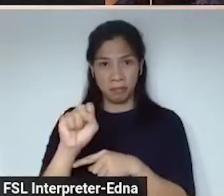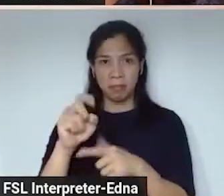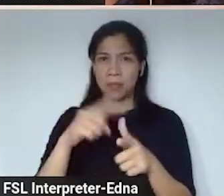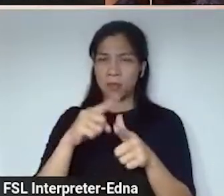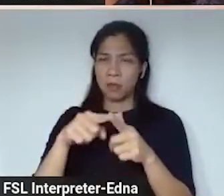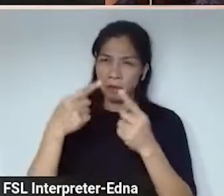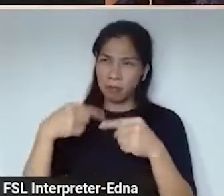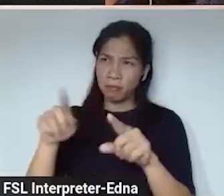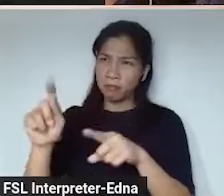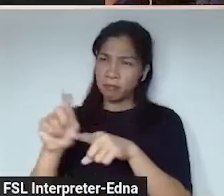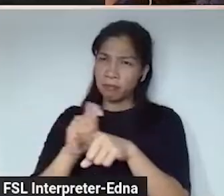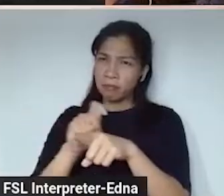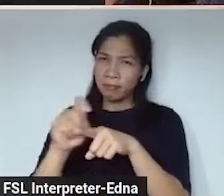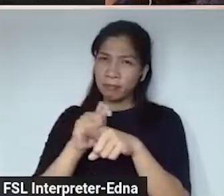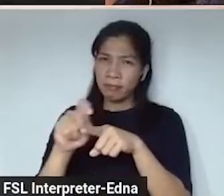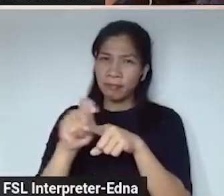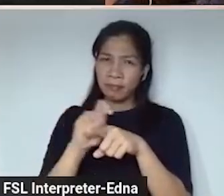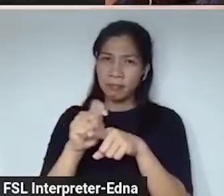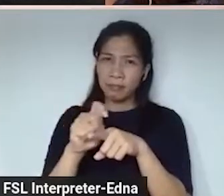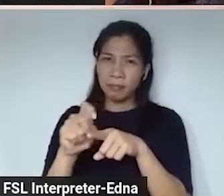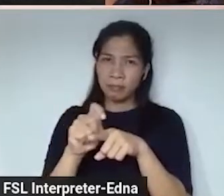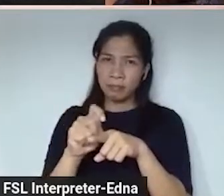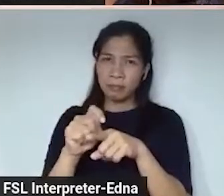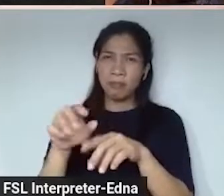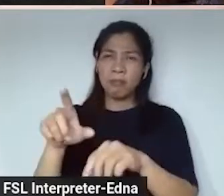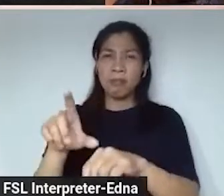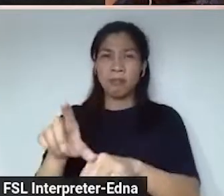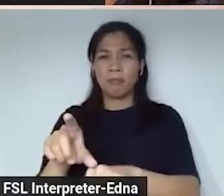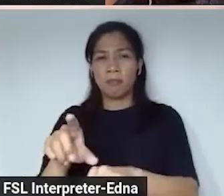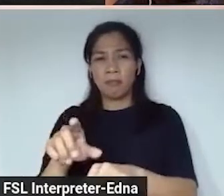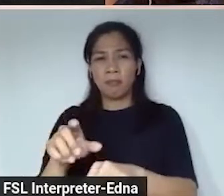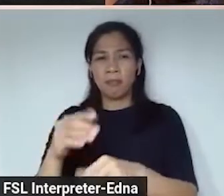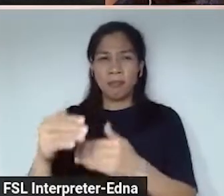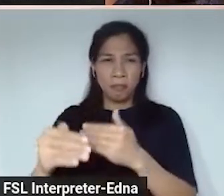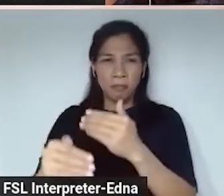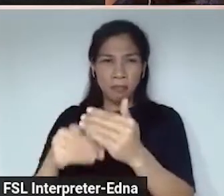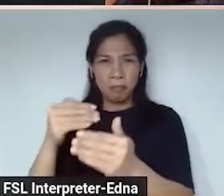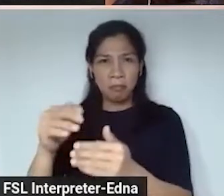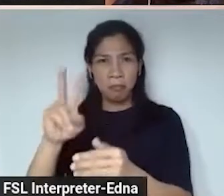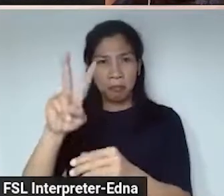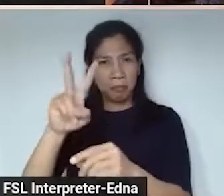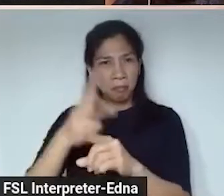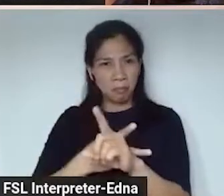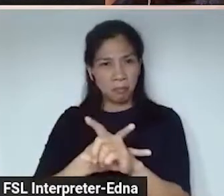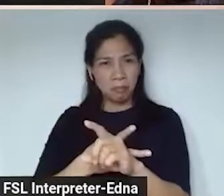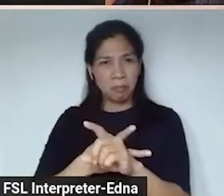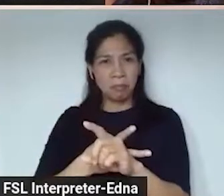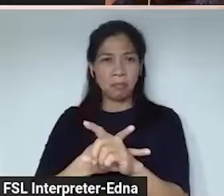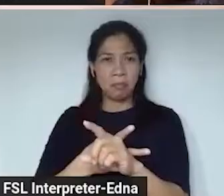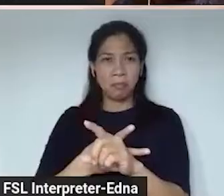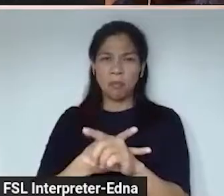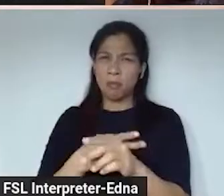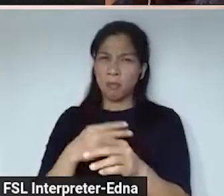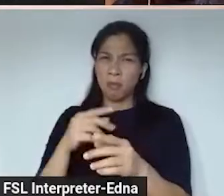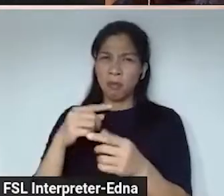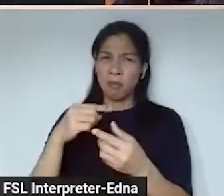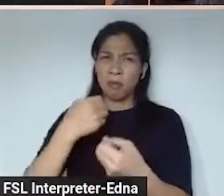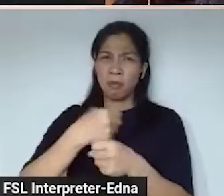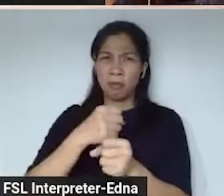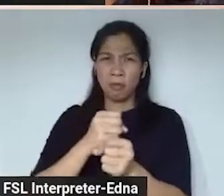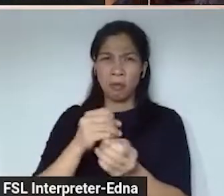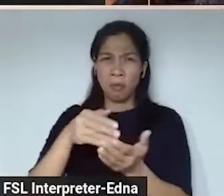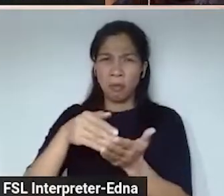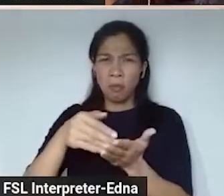ako, na habang tumatagal yung training, naging 2 months na, naramdaman ko na yung panghihina ng aking legs, ng